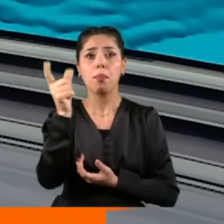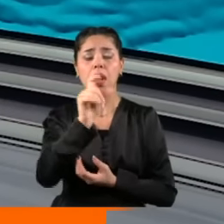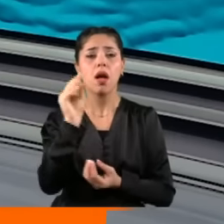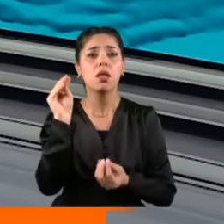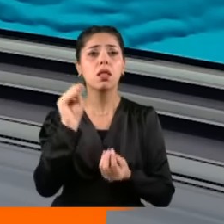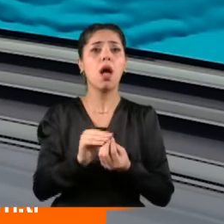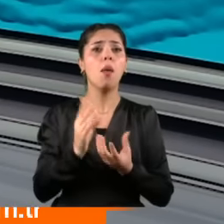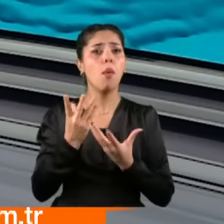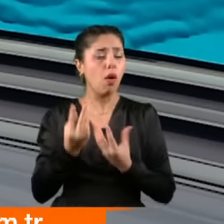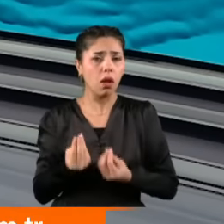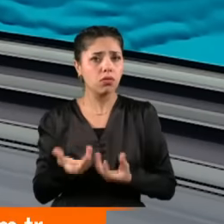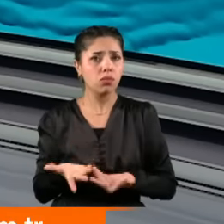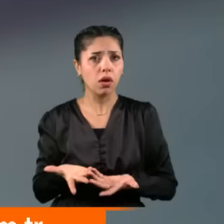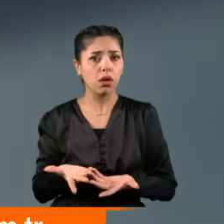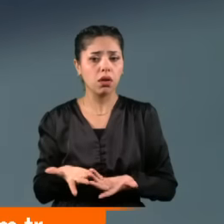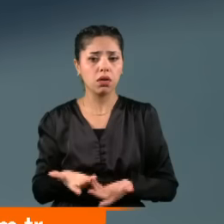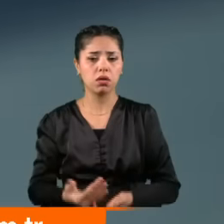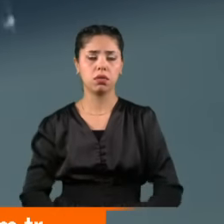gelecek olması.